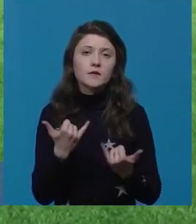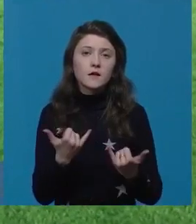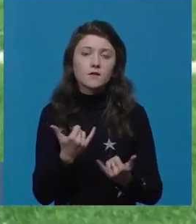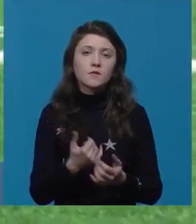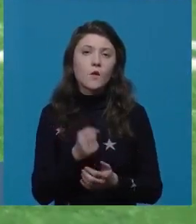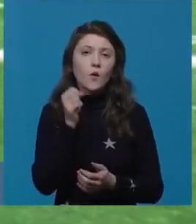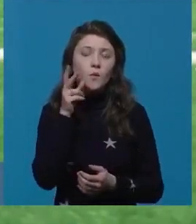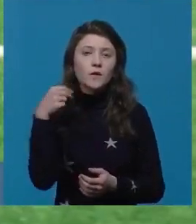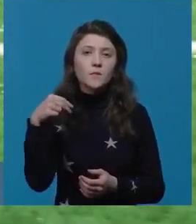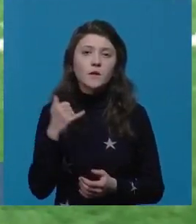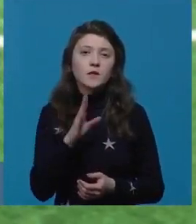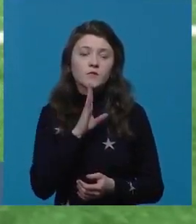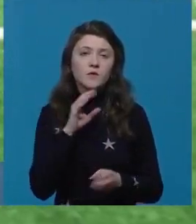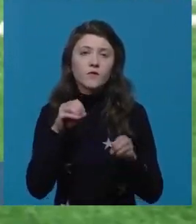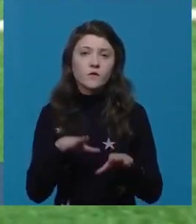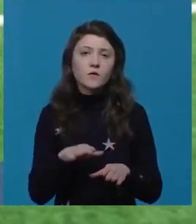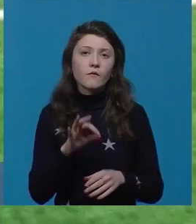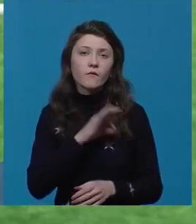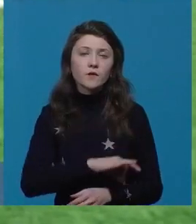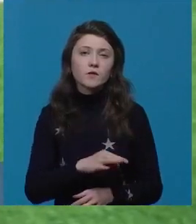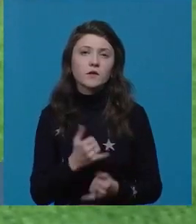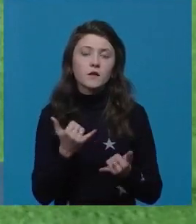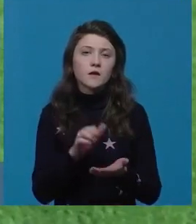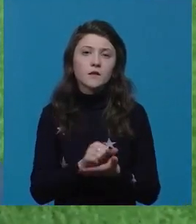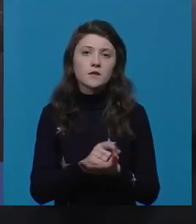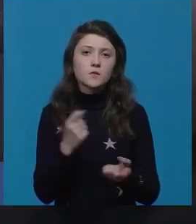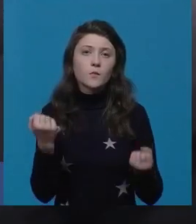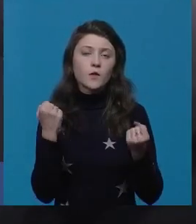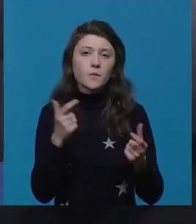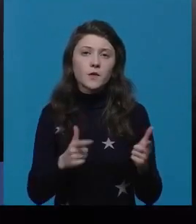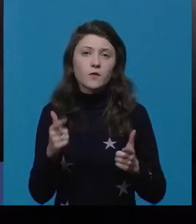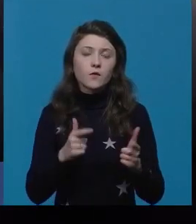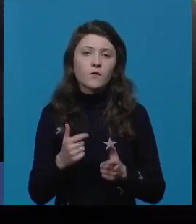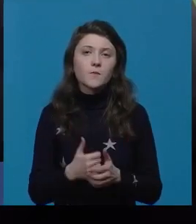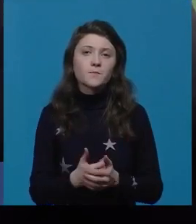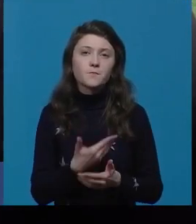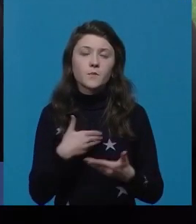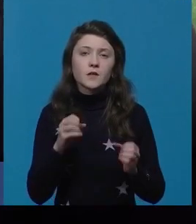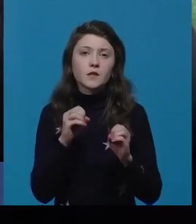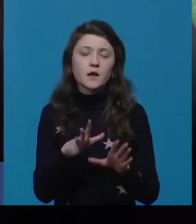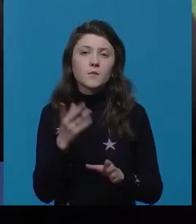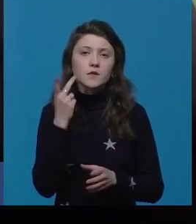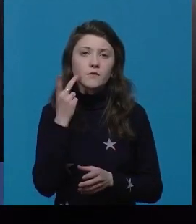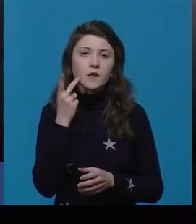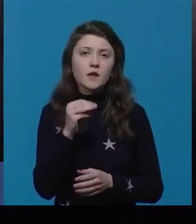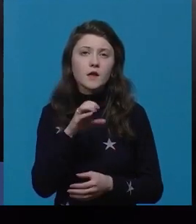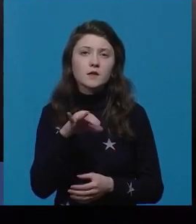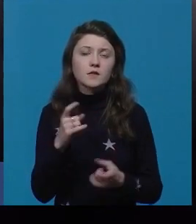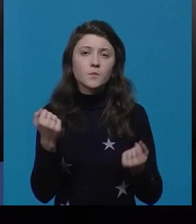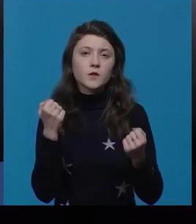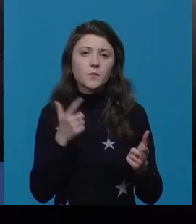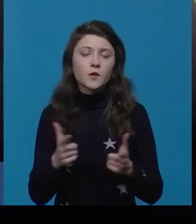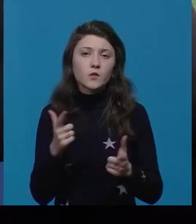перерва, і дівчина вирішила використати її для занять із фізичної підготовки. Ми здаємо завжди тести з фізичної підготовки,